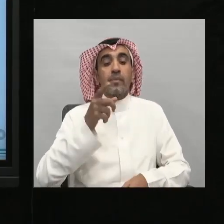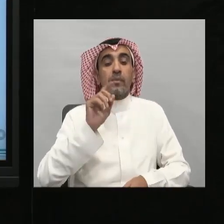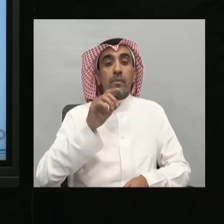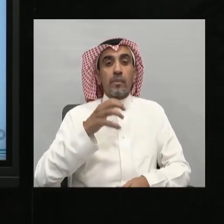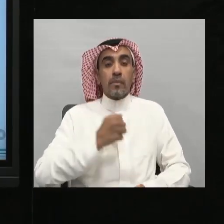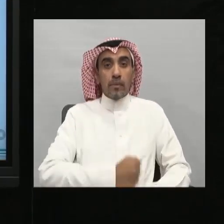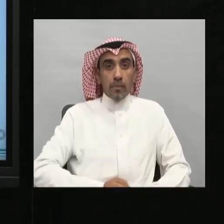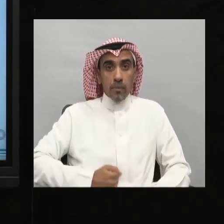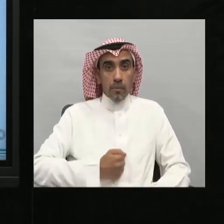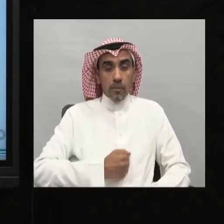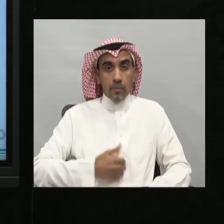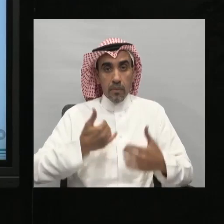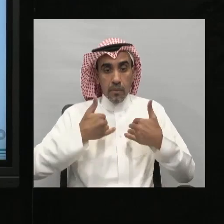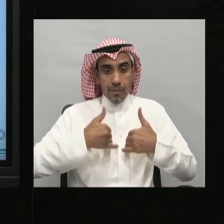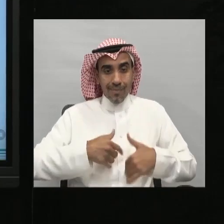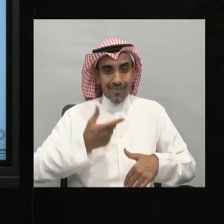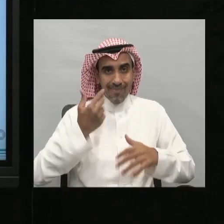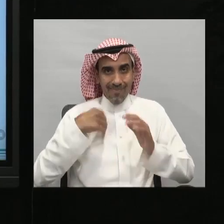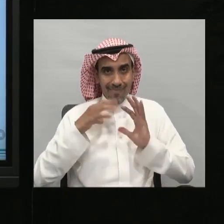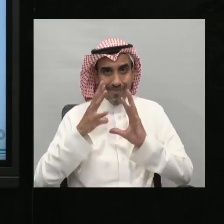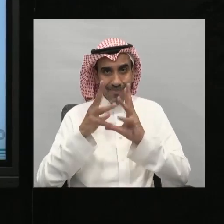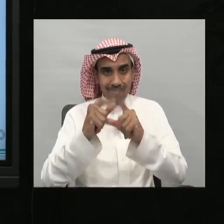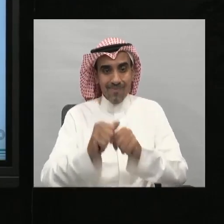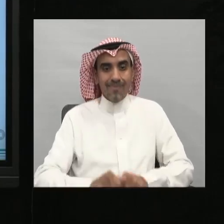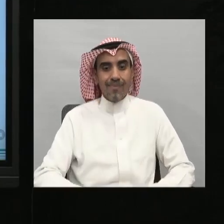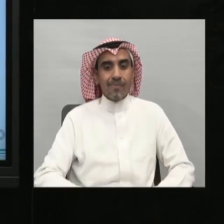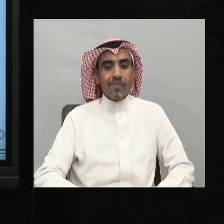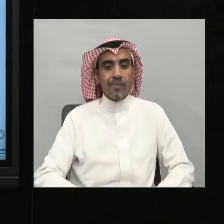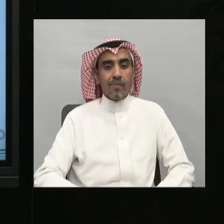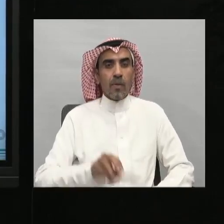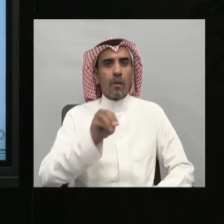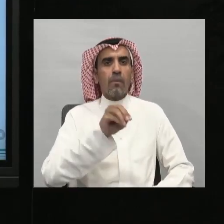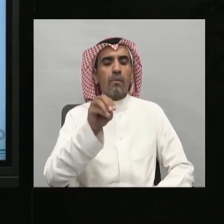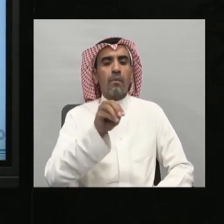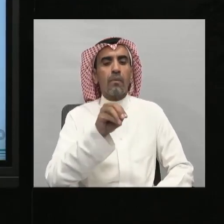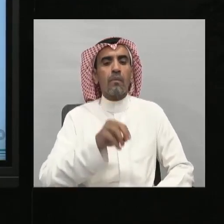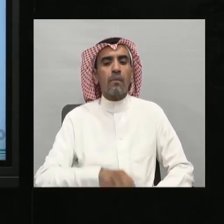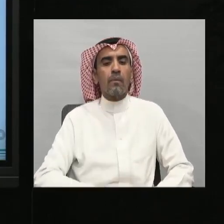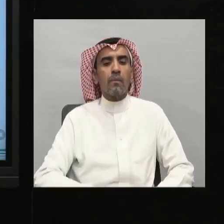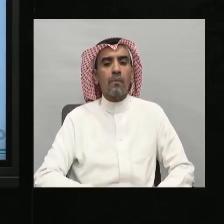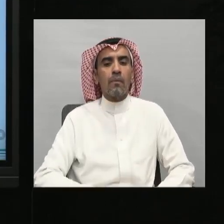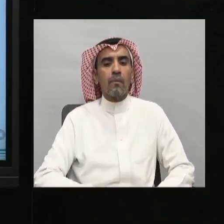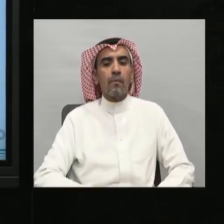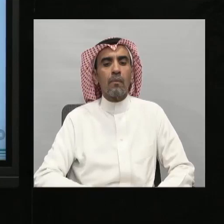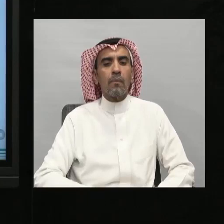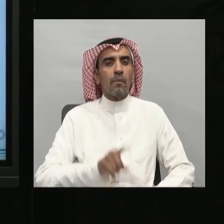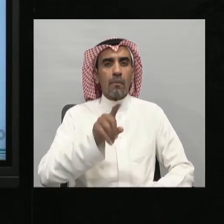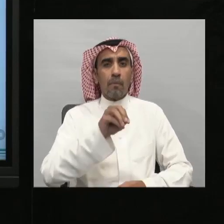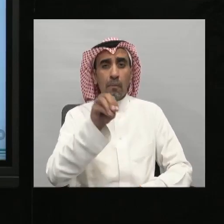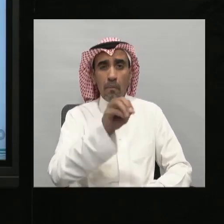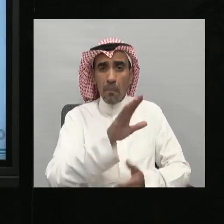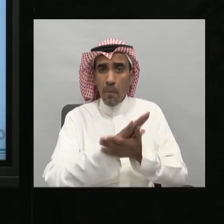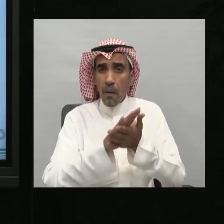في التجويف المعوي والوعائي كما استعرضنا قبل قليل. الحركة في الأسفنج طبعا لا تستطيع الحركة